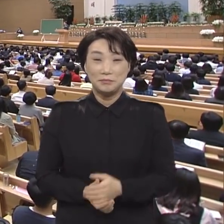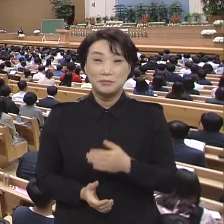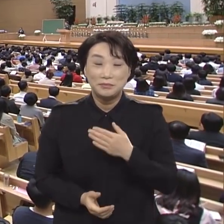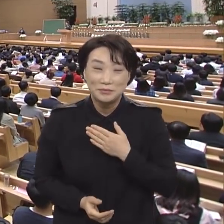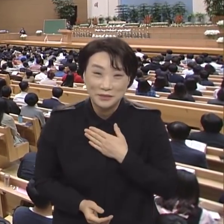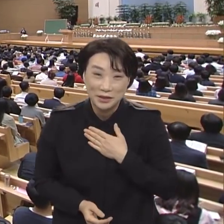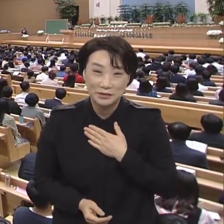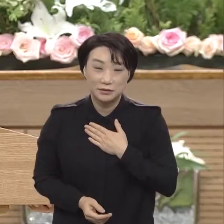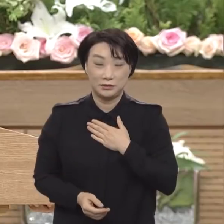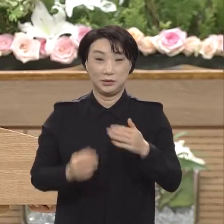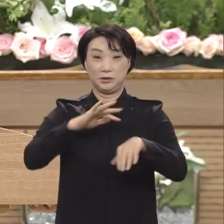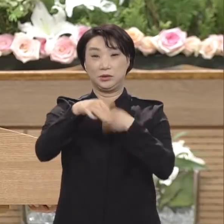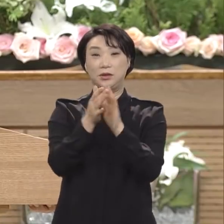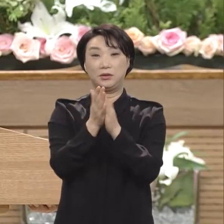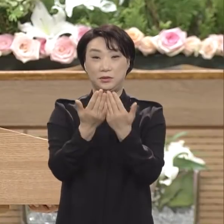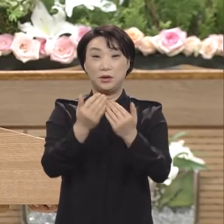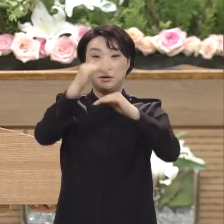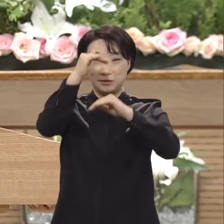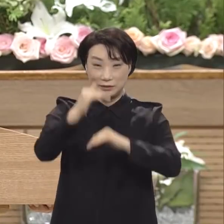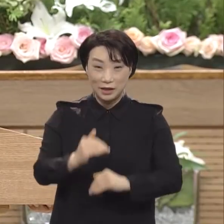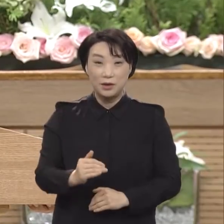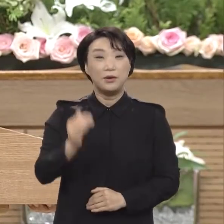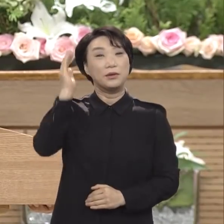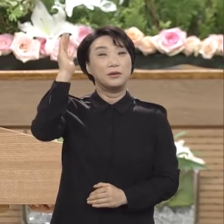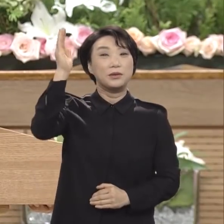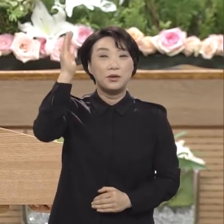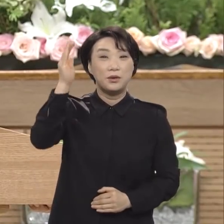본문을 가지고 여러 번